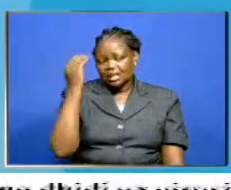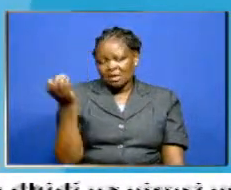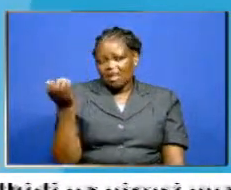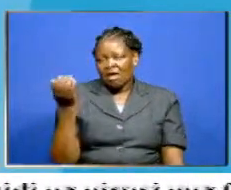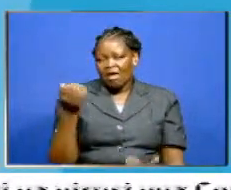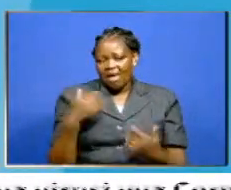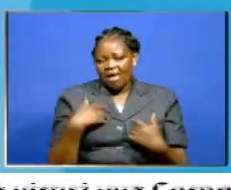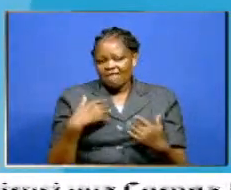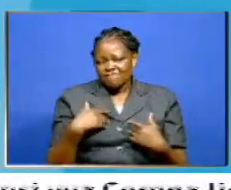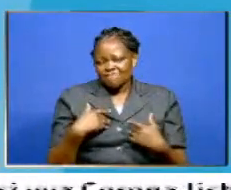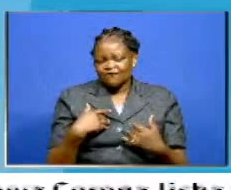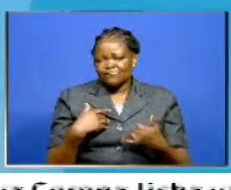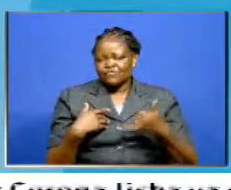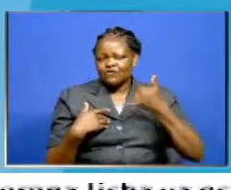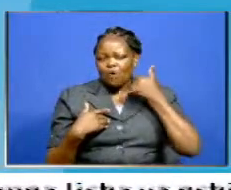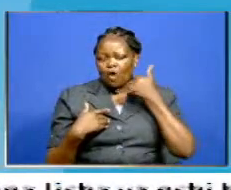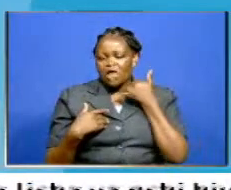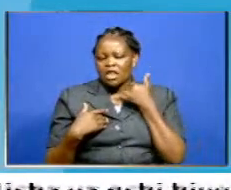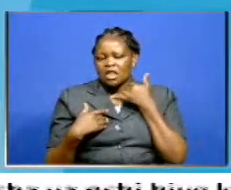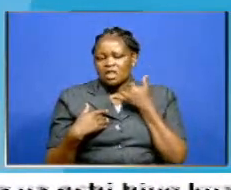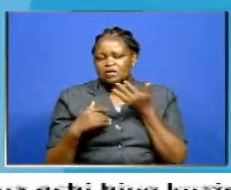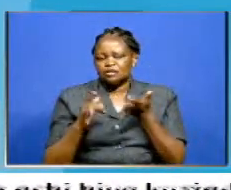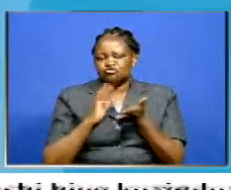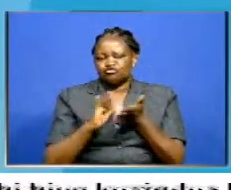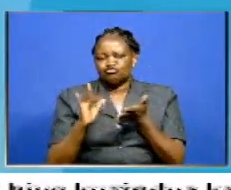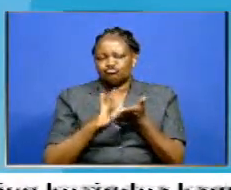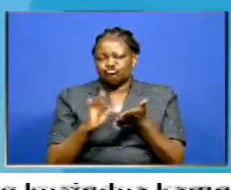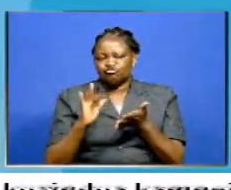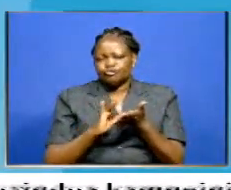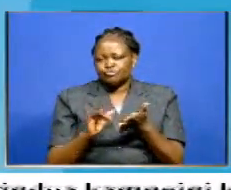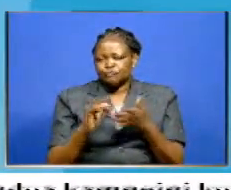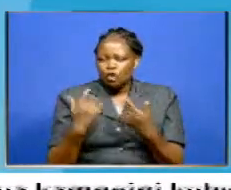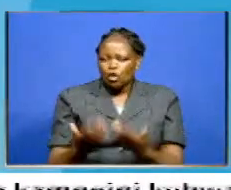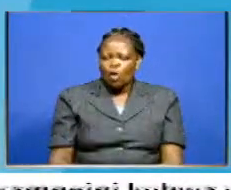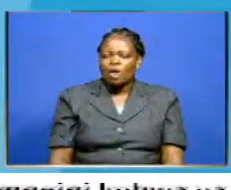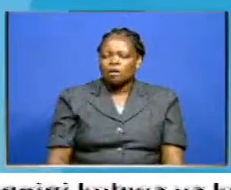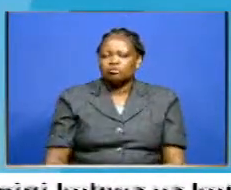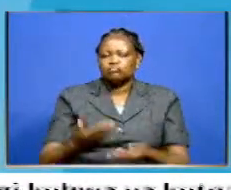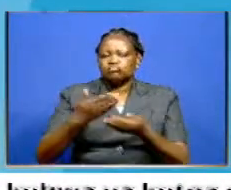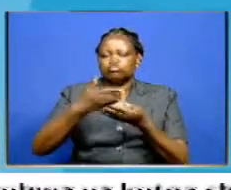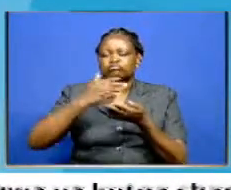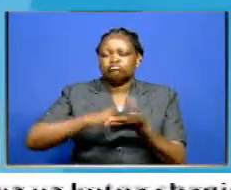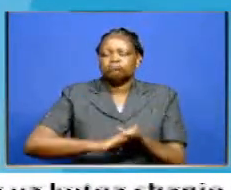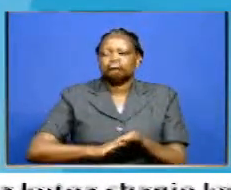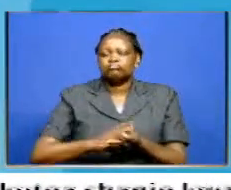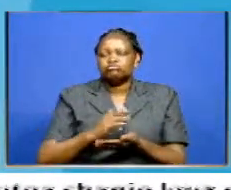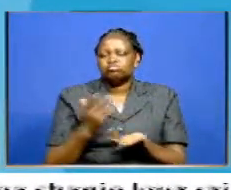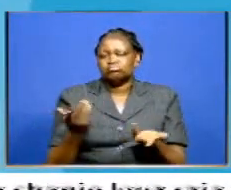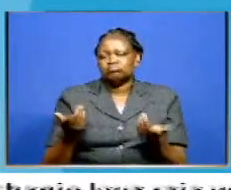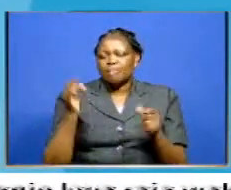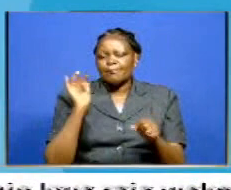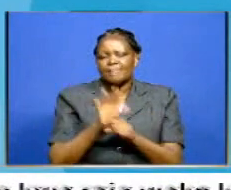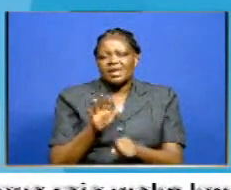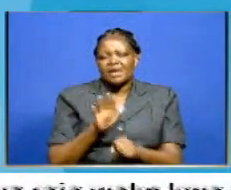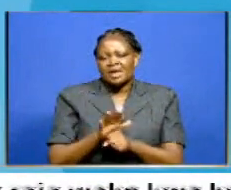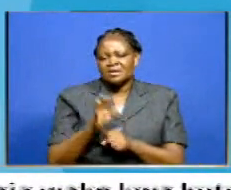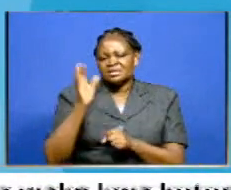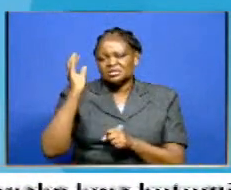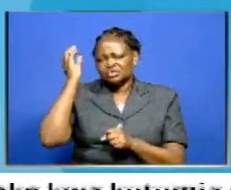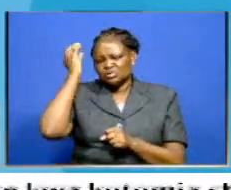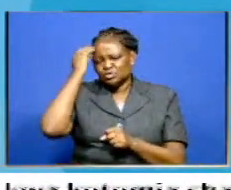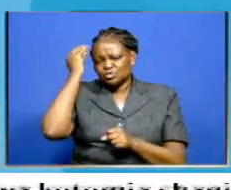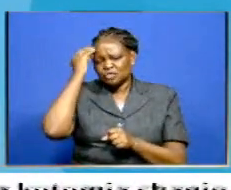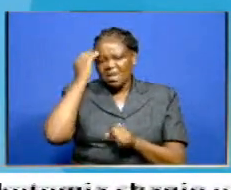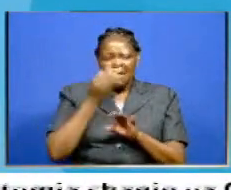na simu ya mkononi ambayo inaitwa smartphone ama akuwe na laptop. Unapata kwamba wanafunzi wengi hawakuwa na